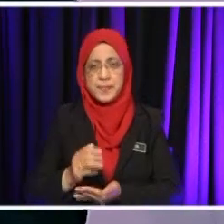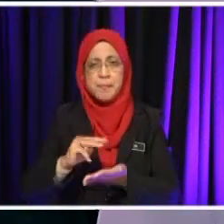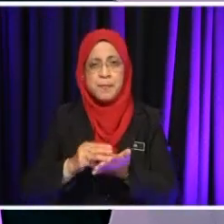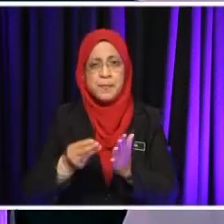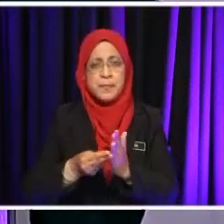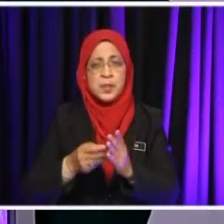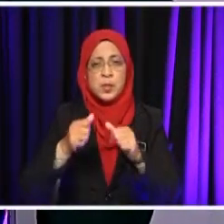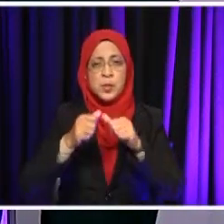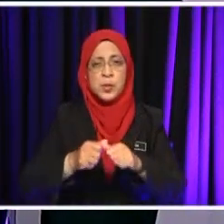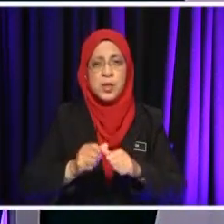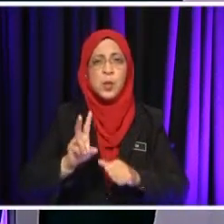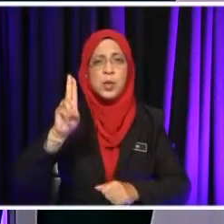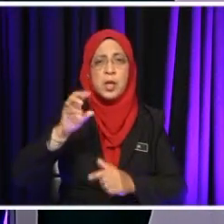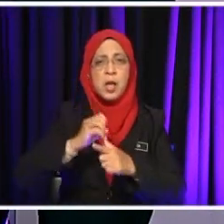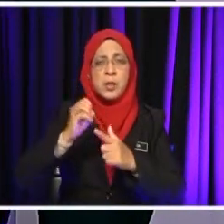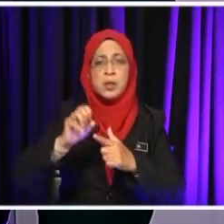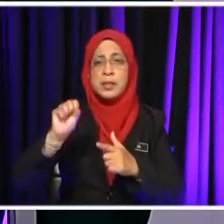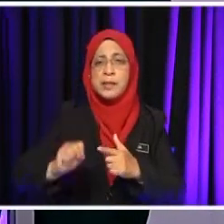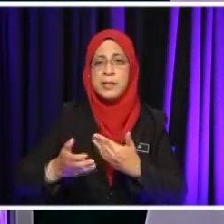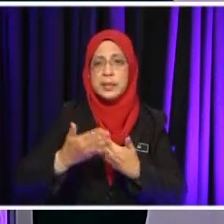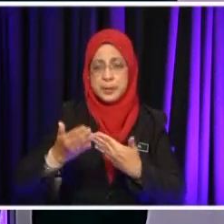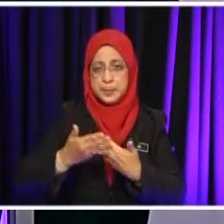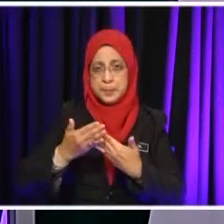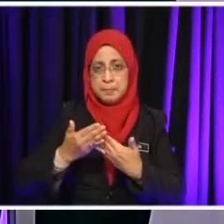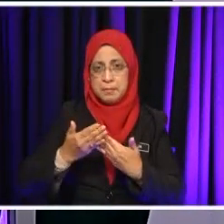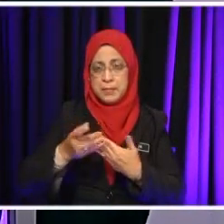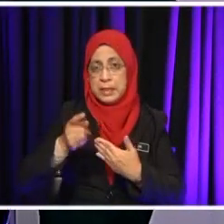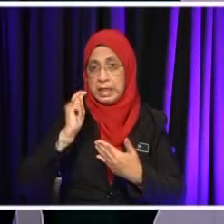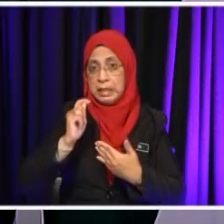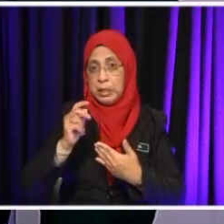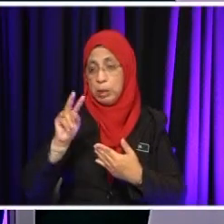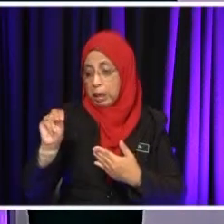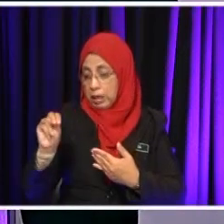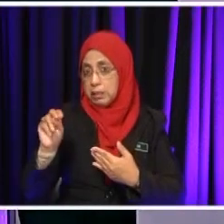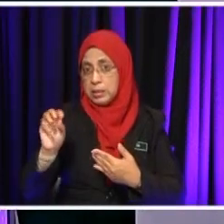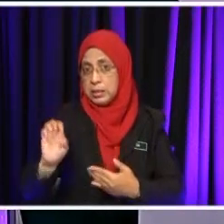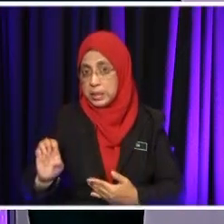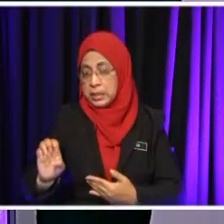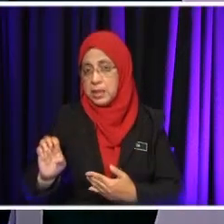Tentukan Utara ataupun Selatan senang yang tadi simbol huruf